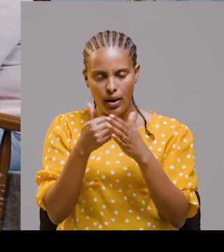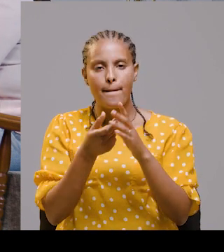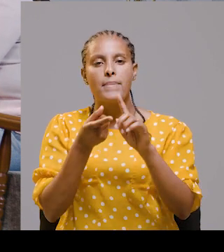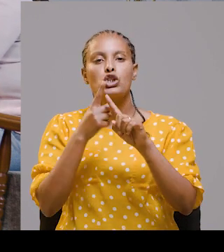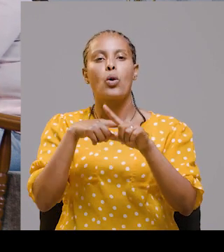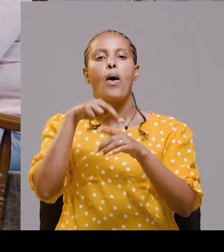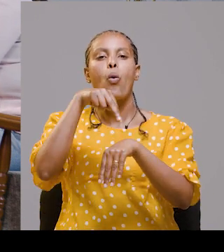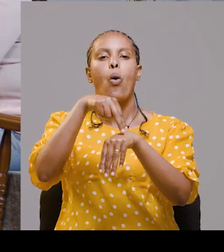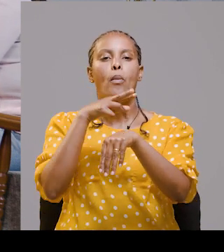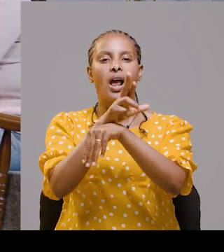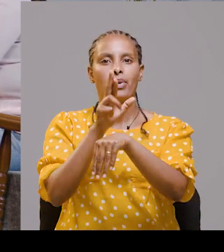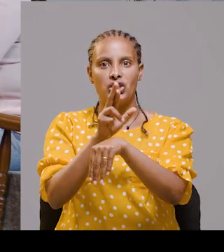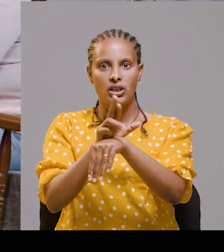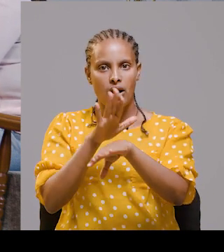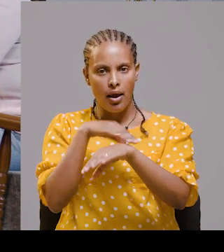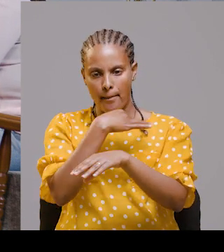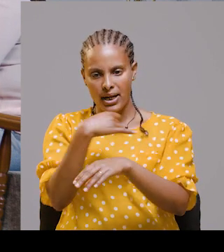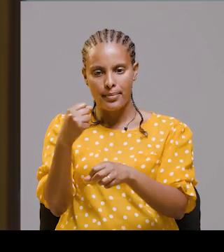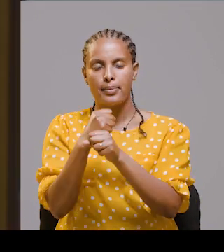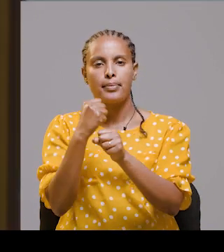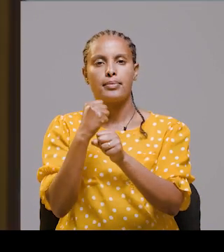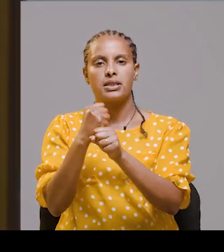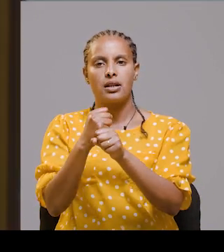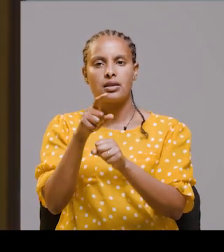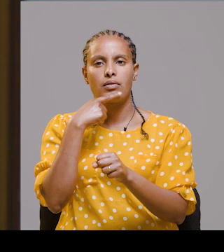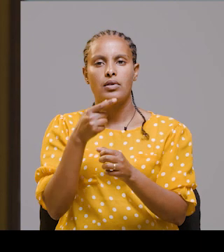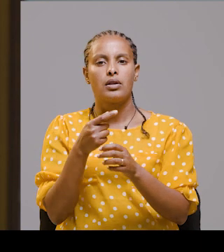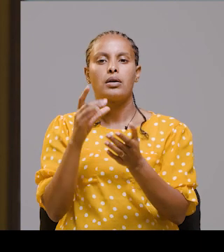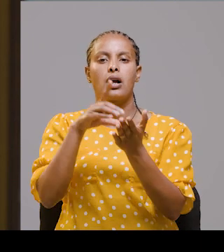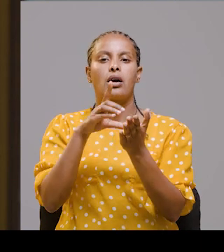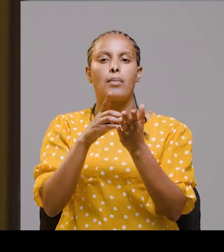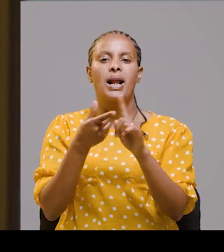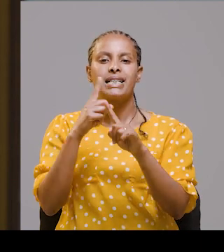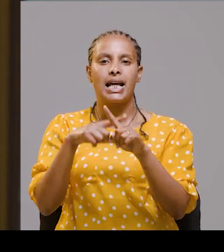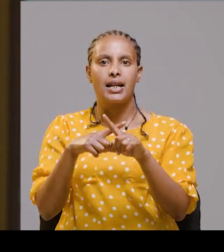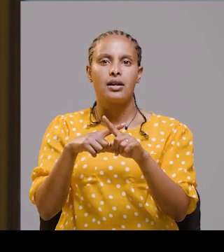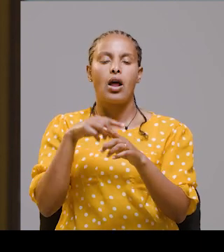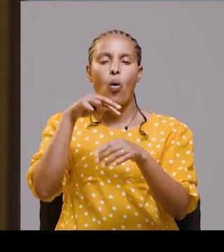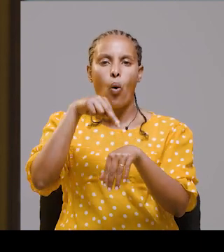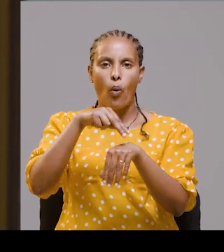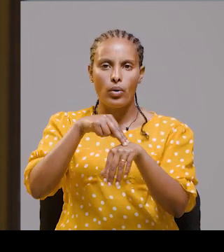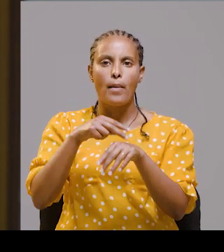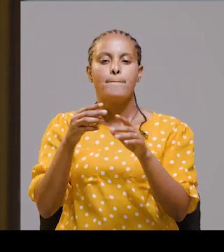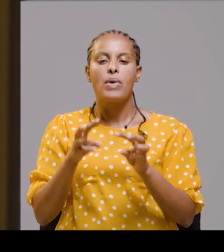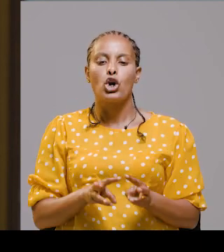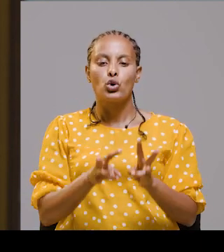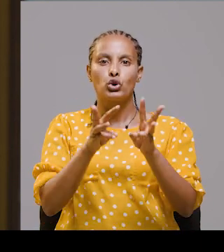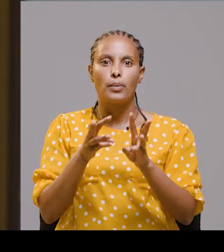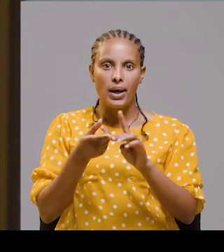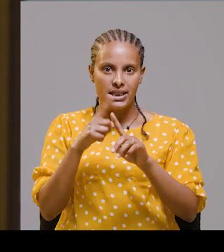መልሶ ማቋቋም ላይ እያንዳንዱ መልሶ ማቋቋም ላይ ለምሳሌ ከተሞችን መልሰን እናቋቁማለን፣ መንገዶችን መልሰን